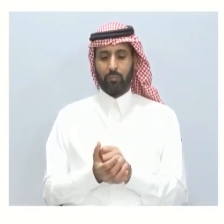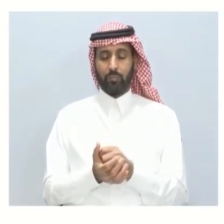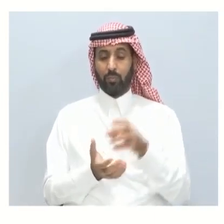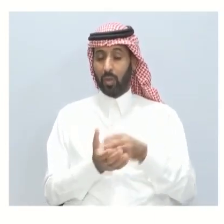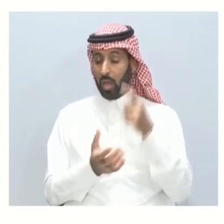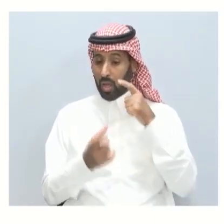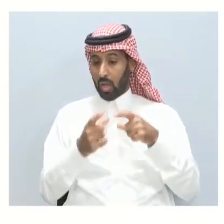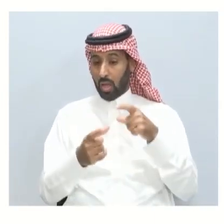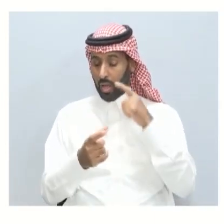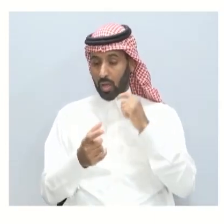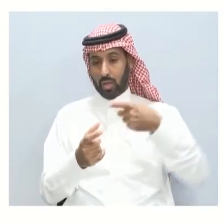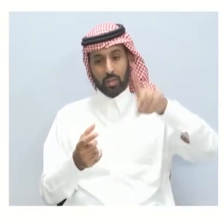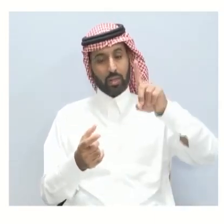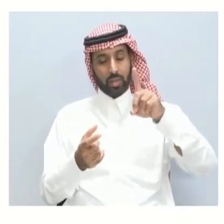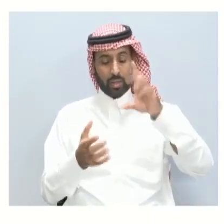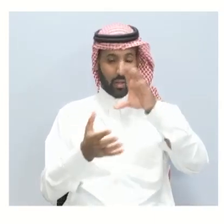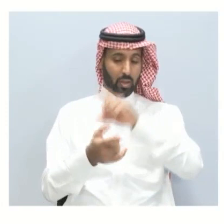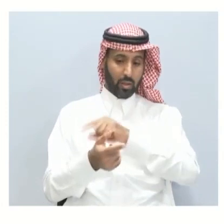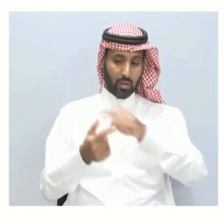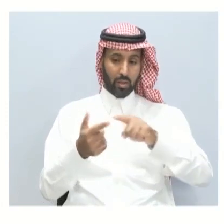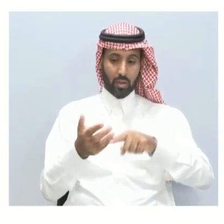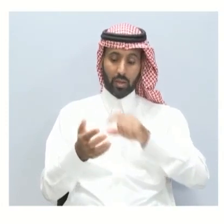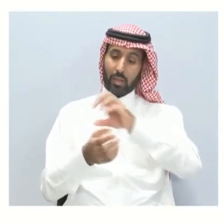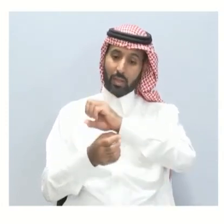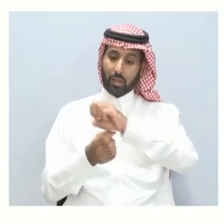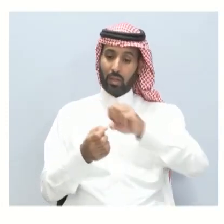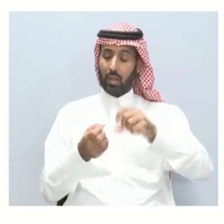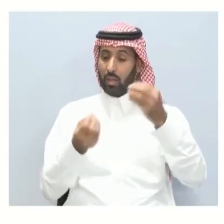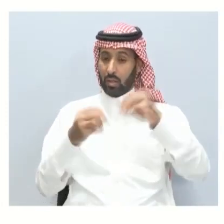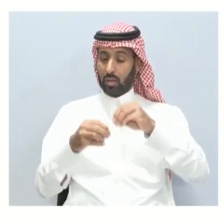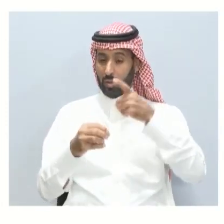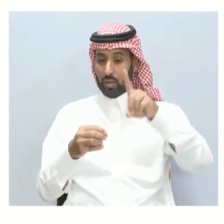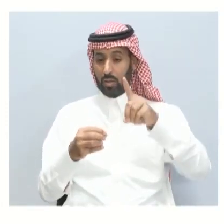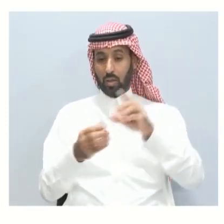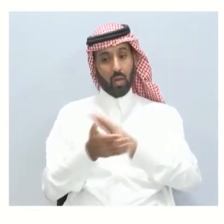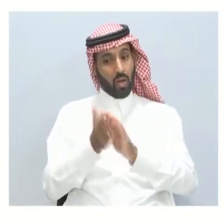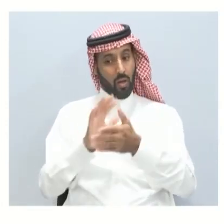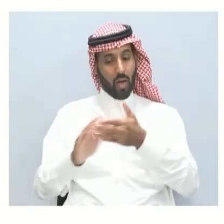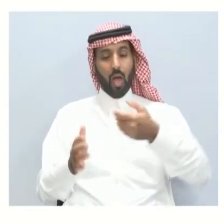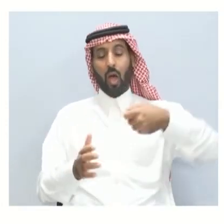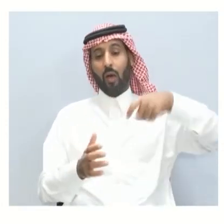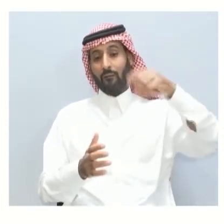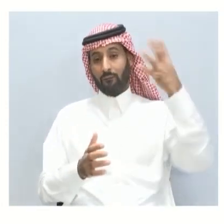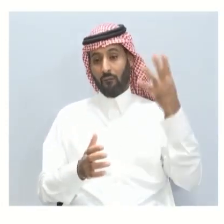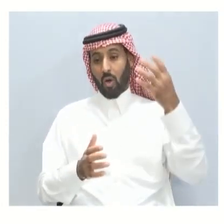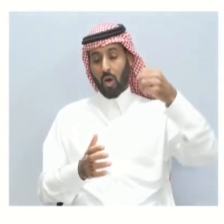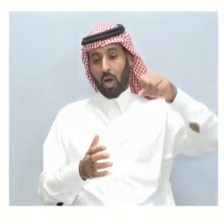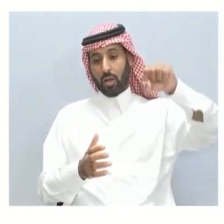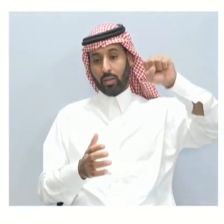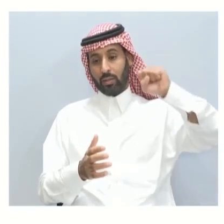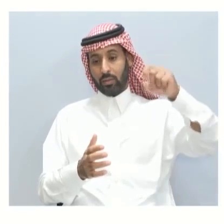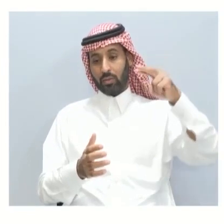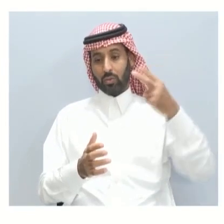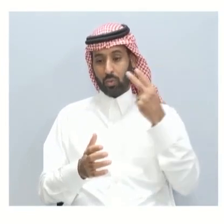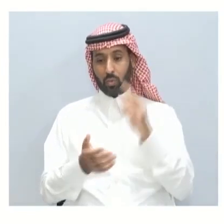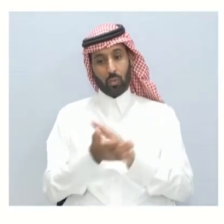عناصر الفئه دي الفئه دي نستخدمها عند امتلاء الفور اس تو ونحن قلنا ان ثري دي اعلى الطاقه